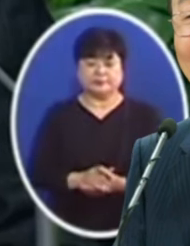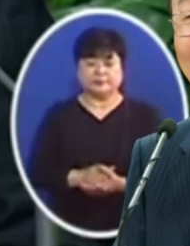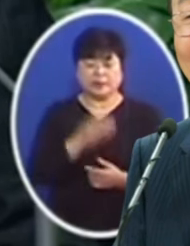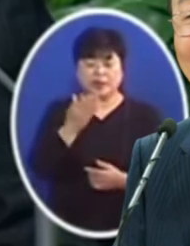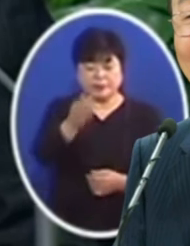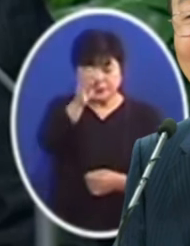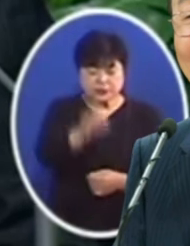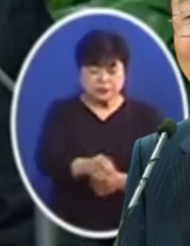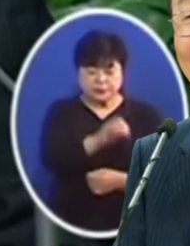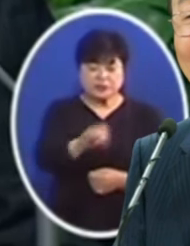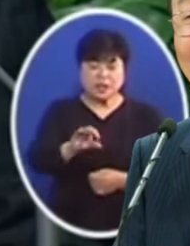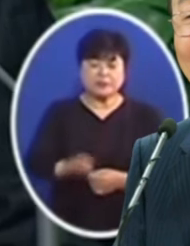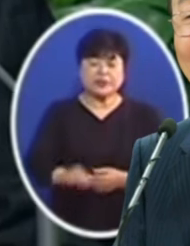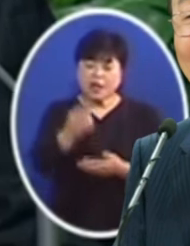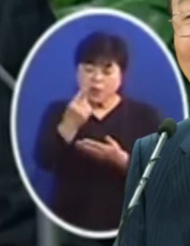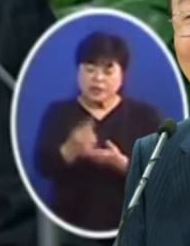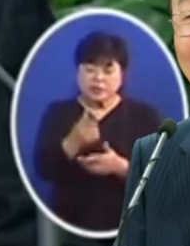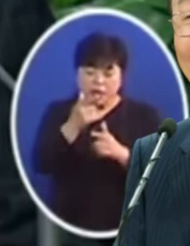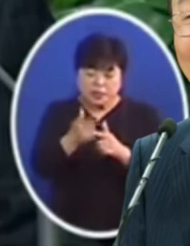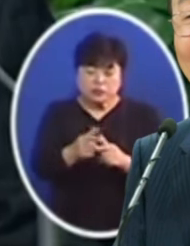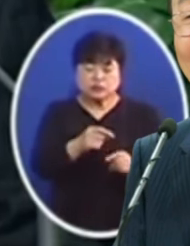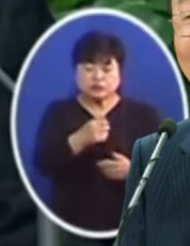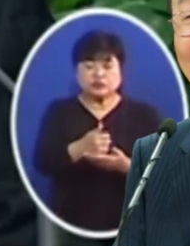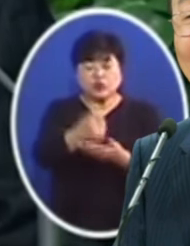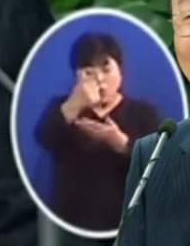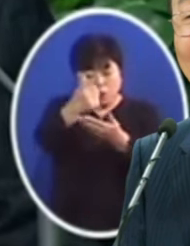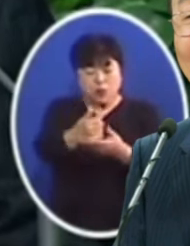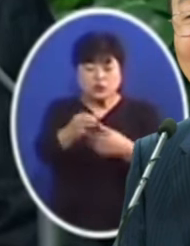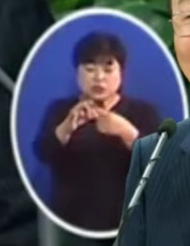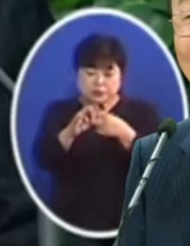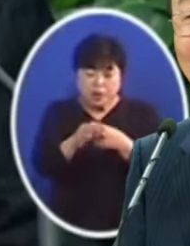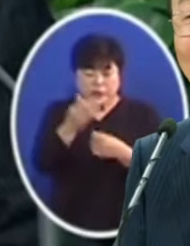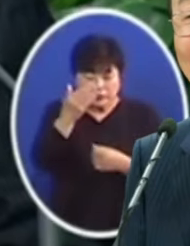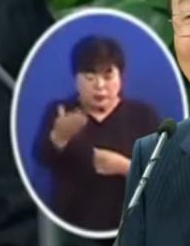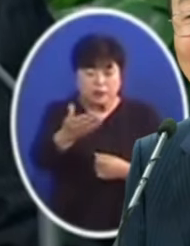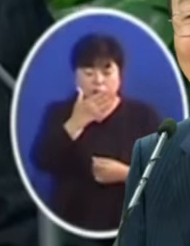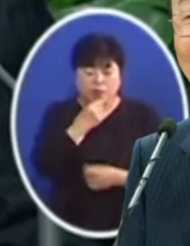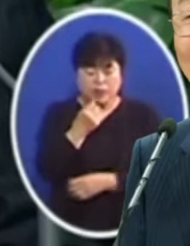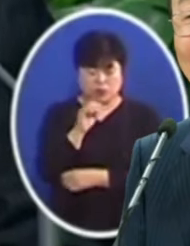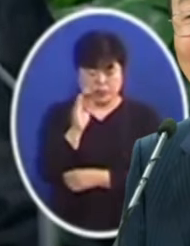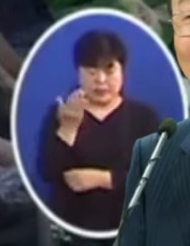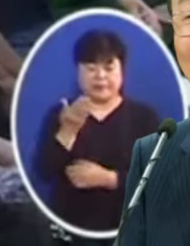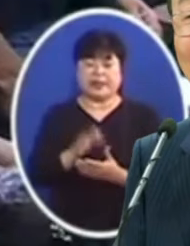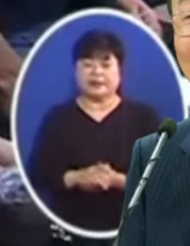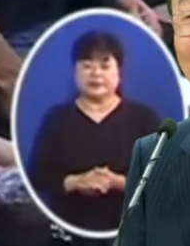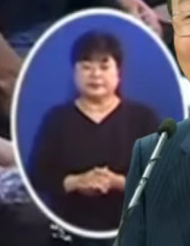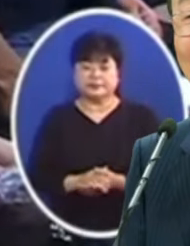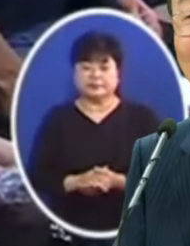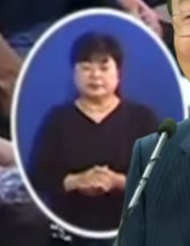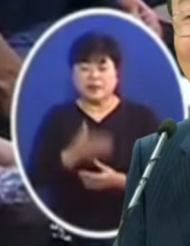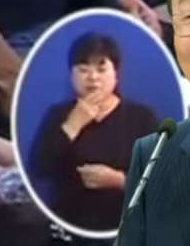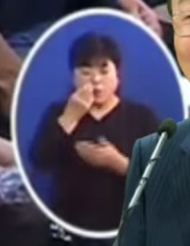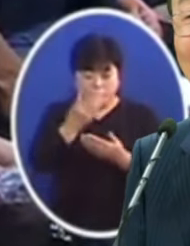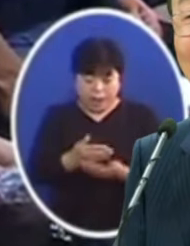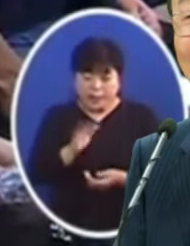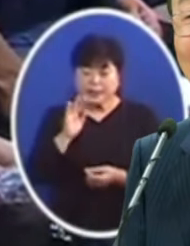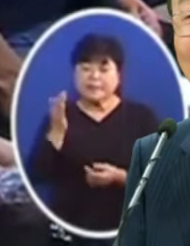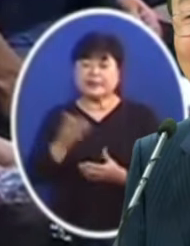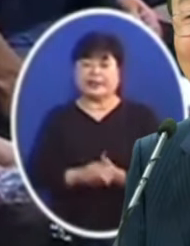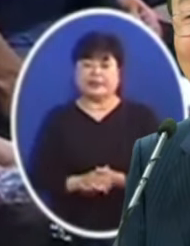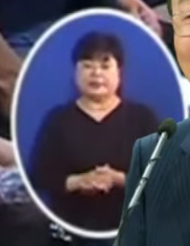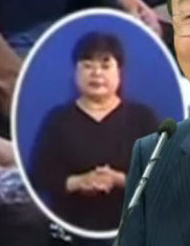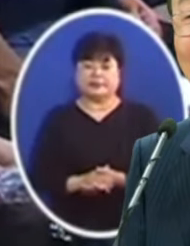여러분, 십자가 밑에 나와서 내가 예수를 구주로 모시면 여러분이 복의 근원이 되는 것입니다. 복을 받게 되어 있는